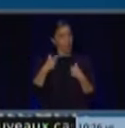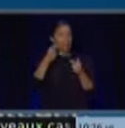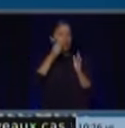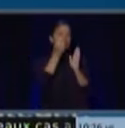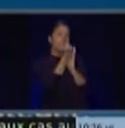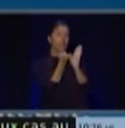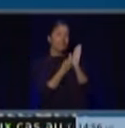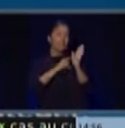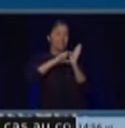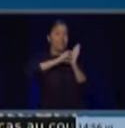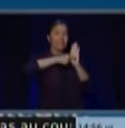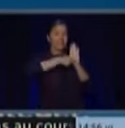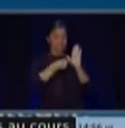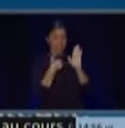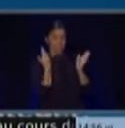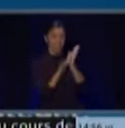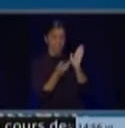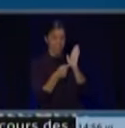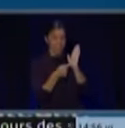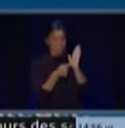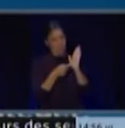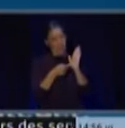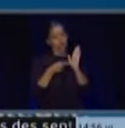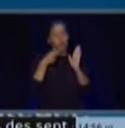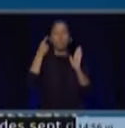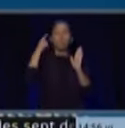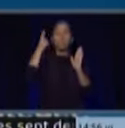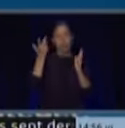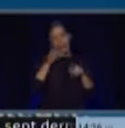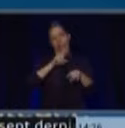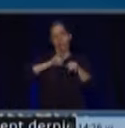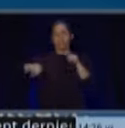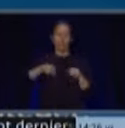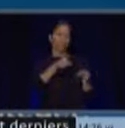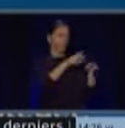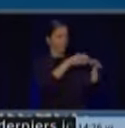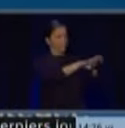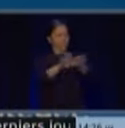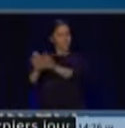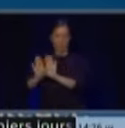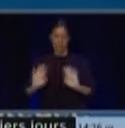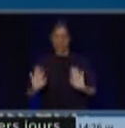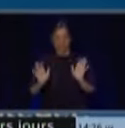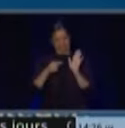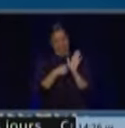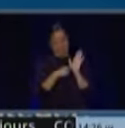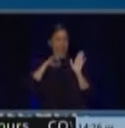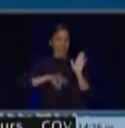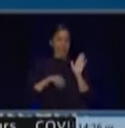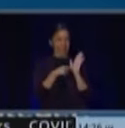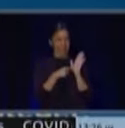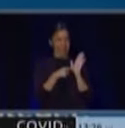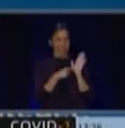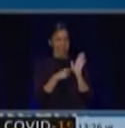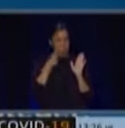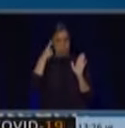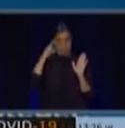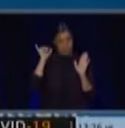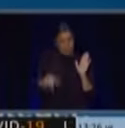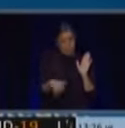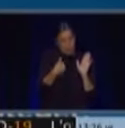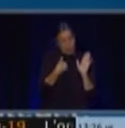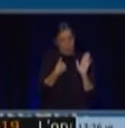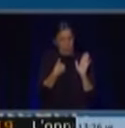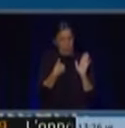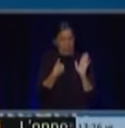l'instant, il n'y a aucune intention à court terme ou à moyen terme de reconfiner. C'est justement pour ça qu'on prend